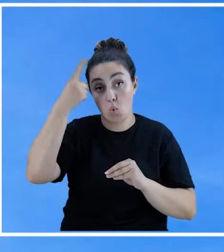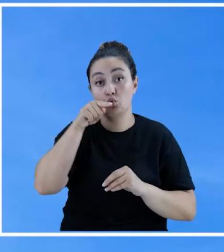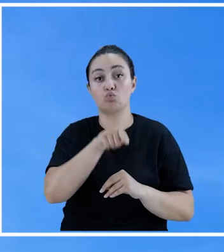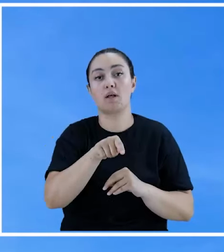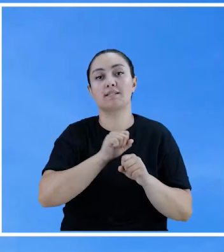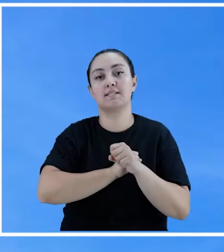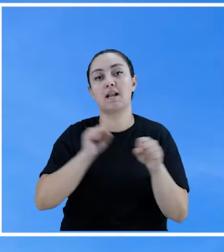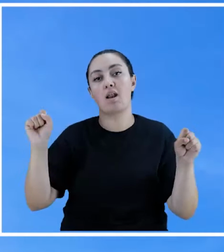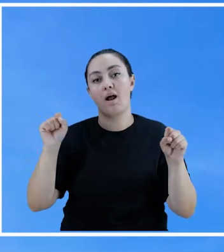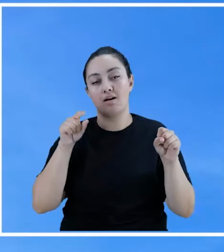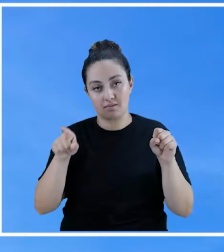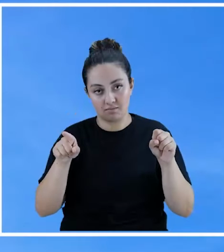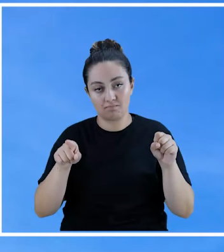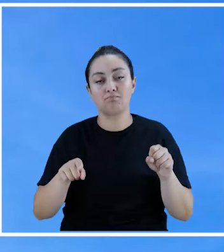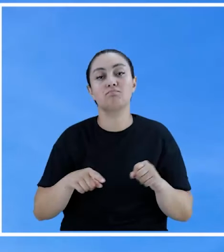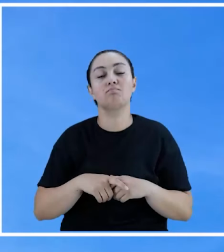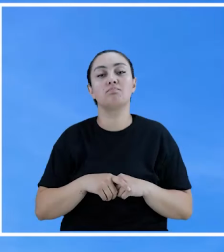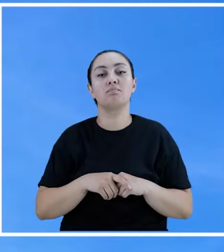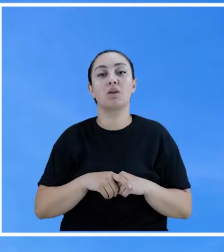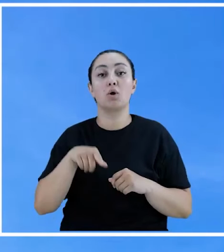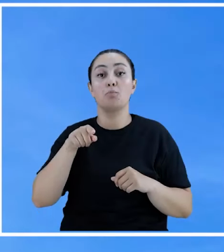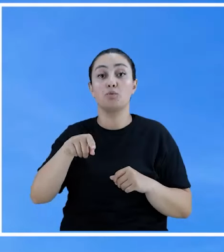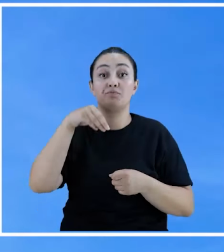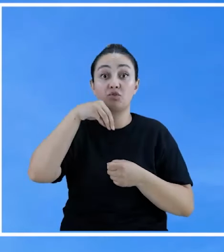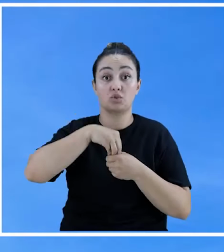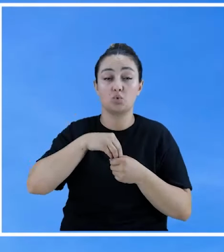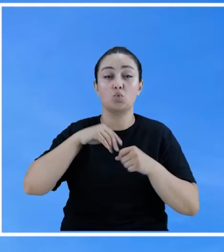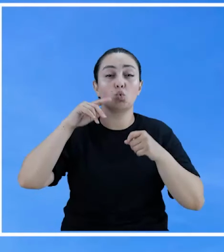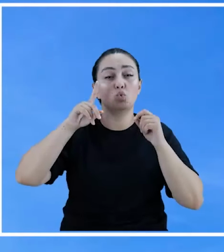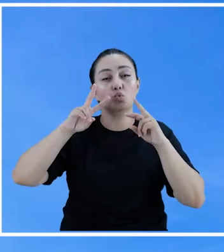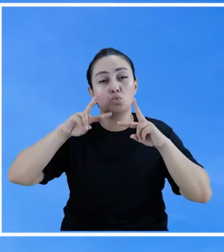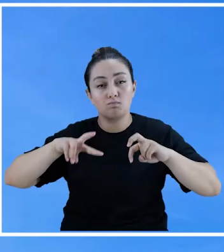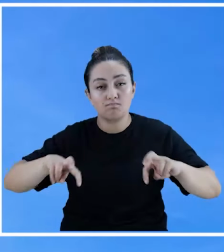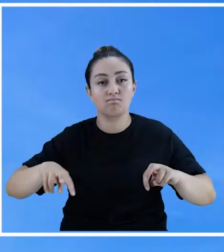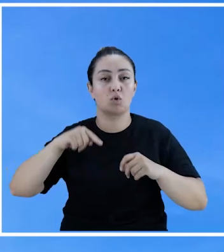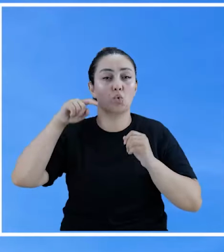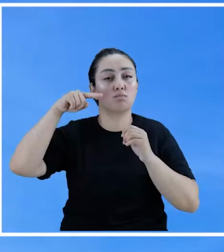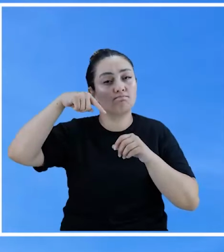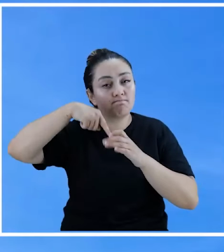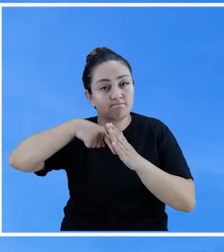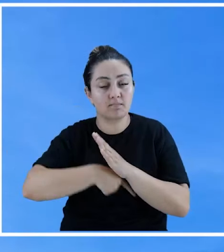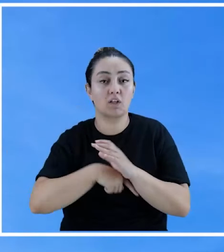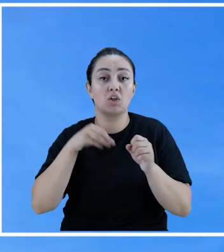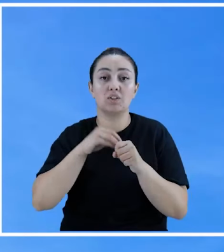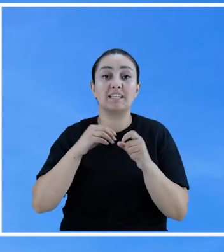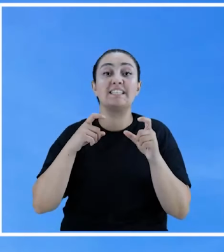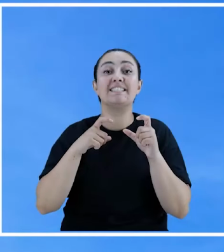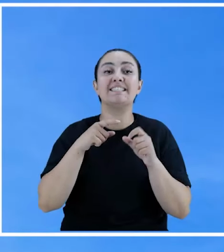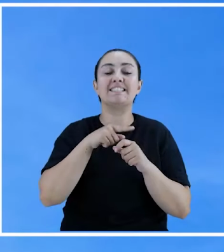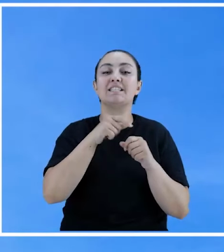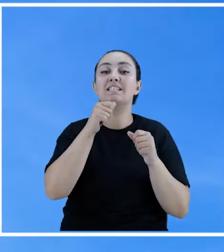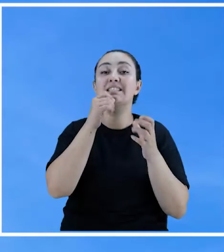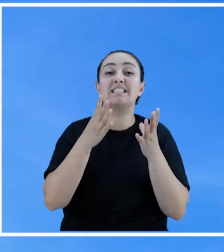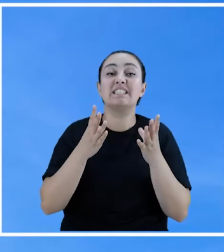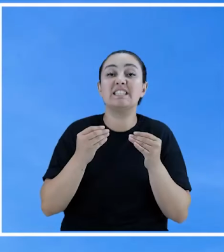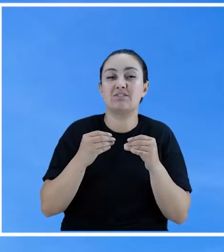sıvılaşma nedir diye düşünecek olursak, sorgulayacak olursak sıvılaşma zeminin taşıma gücünü kaybetmesidir